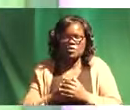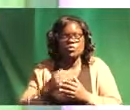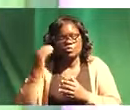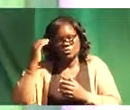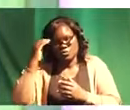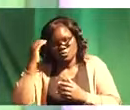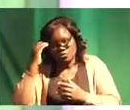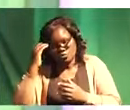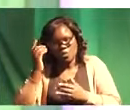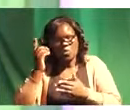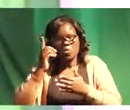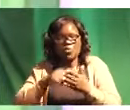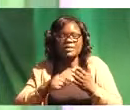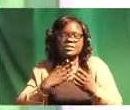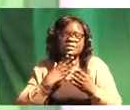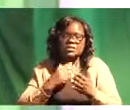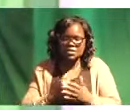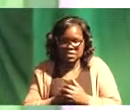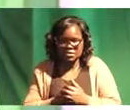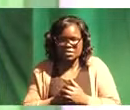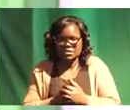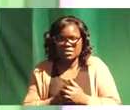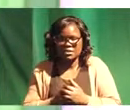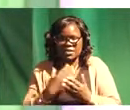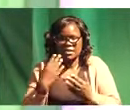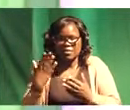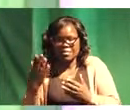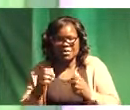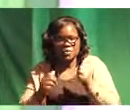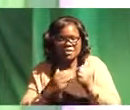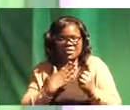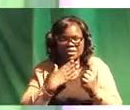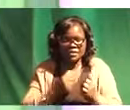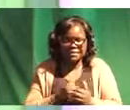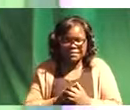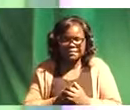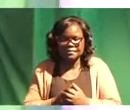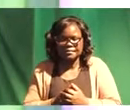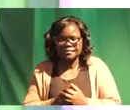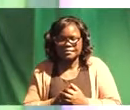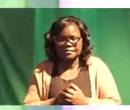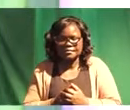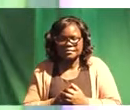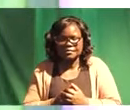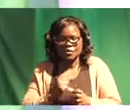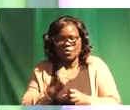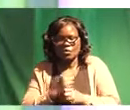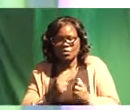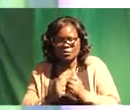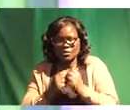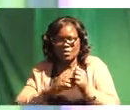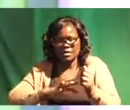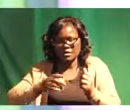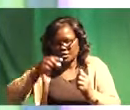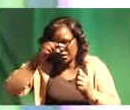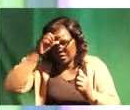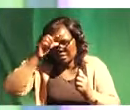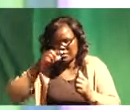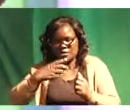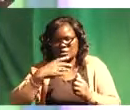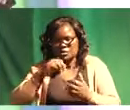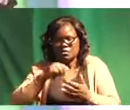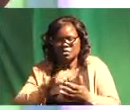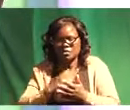Tujue ni nini inahitajika, equipments gani zinahitajika. Tutashirikiana na county government, ndio